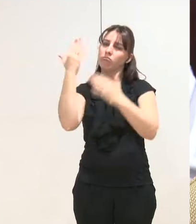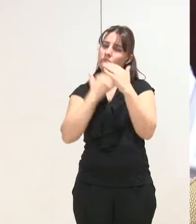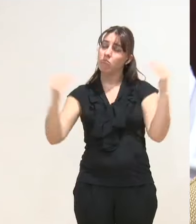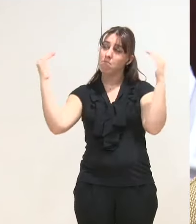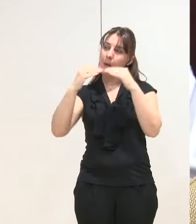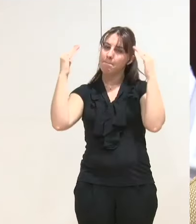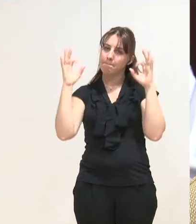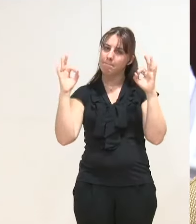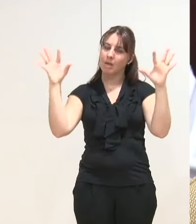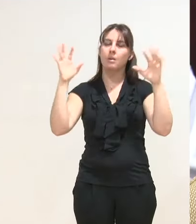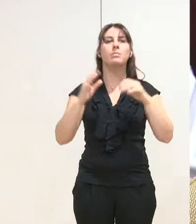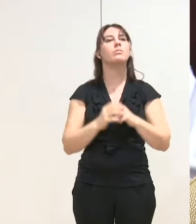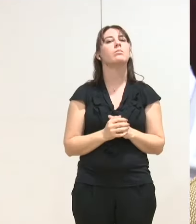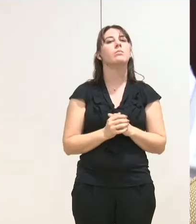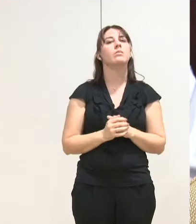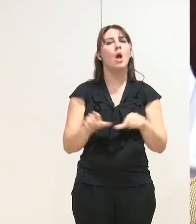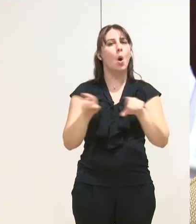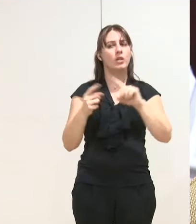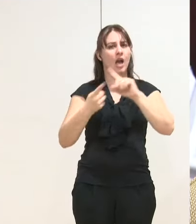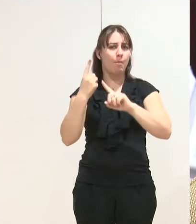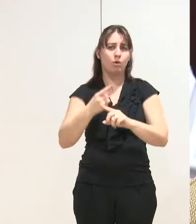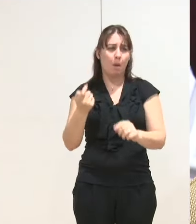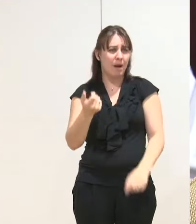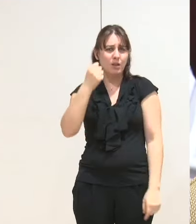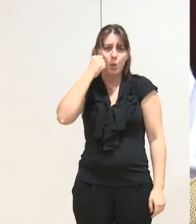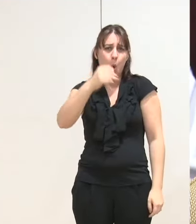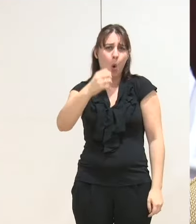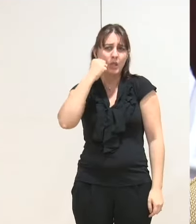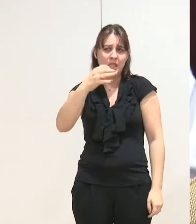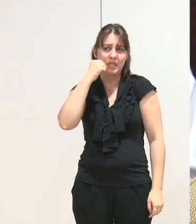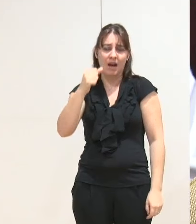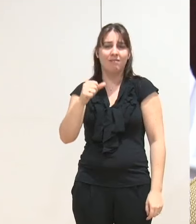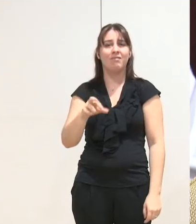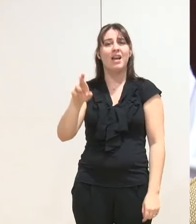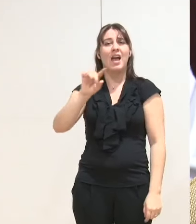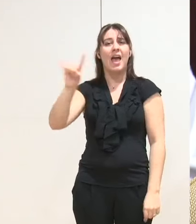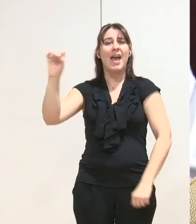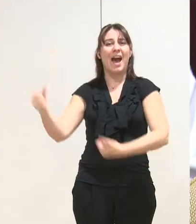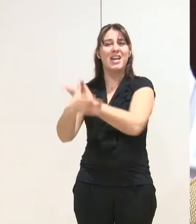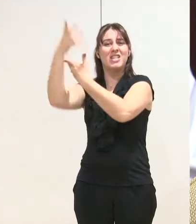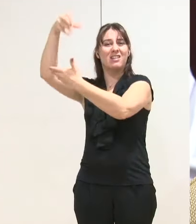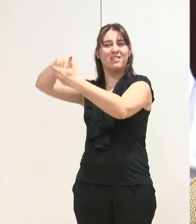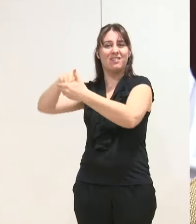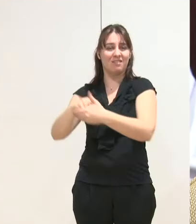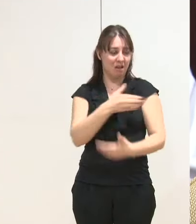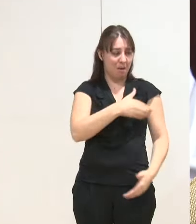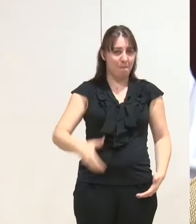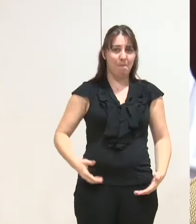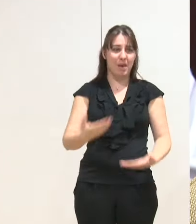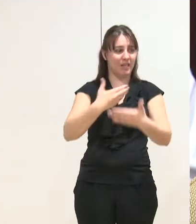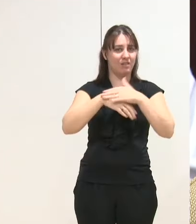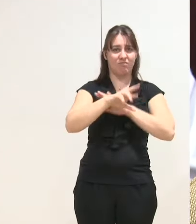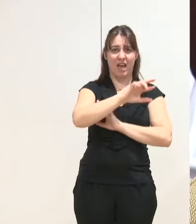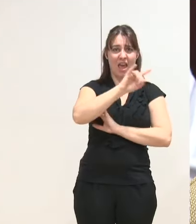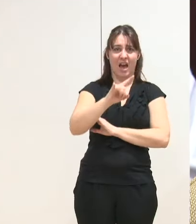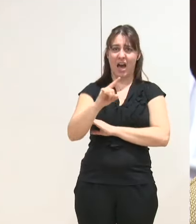souligner les échanges quasi quotidiens entre les ressources humaines de la métropole et cell de la ville qui